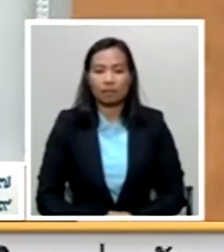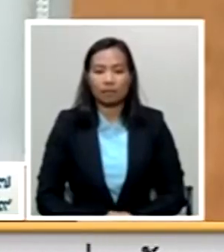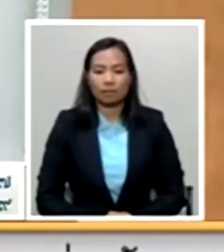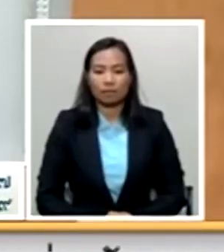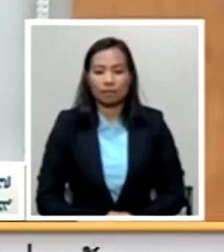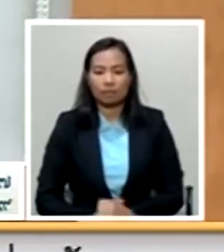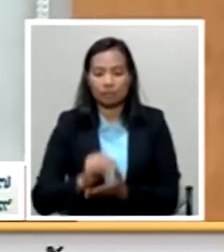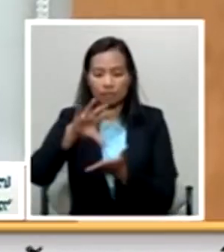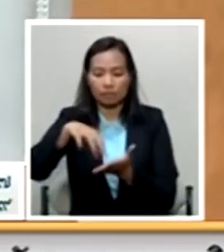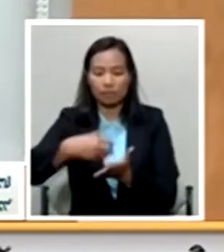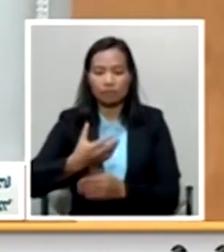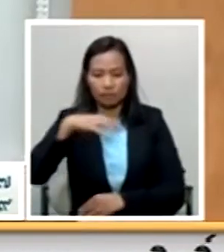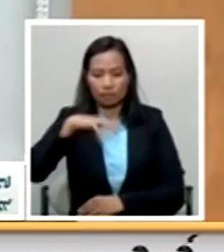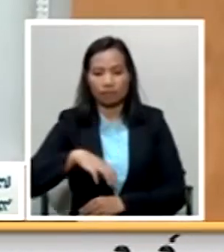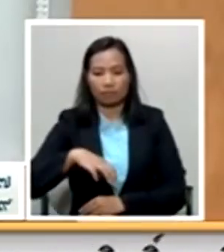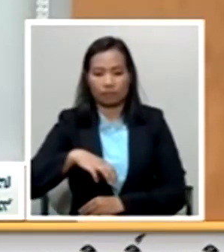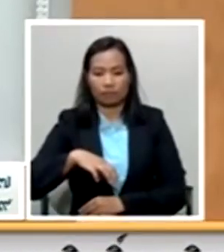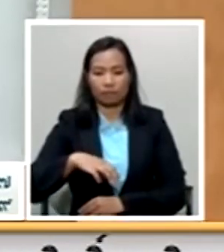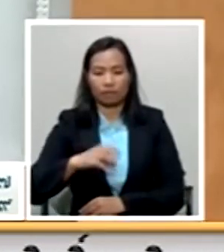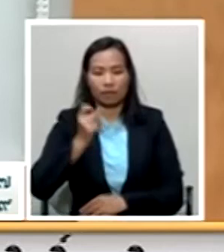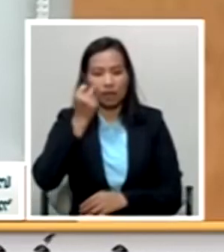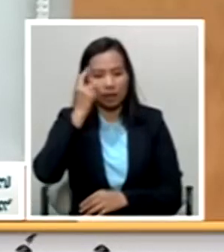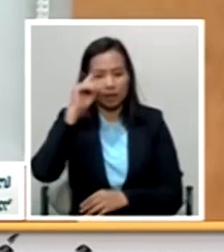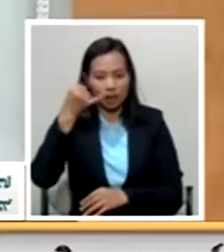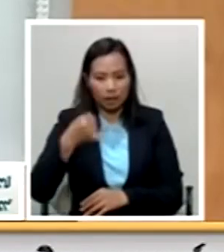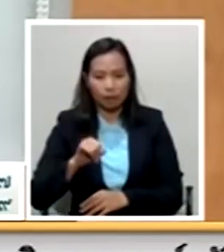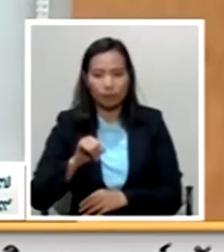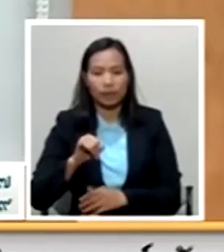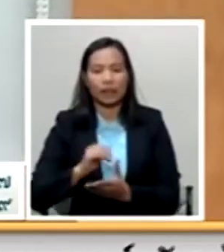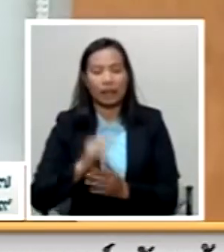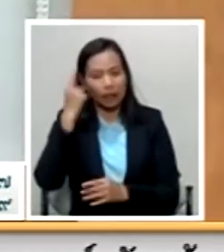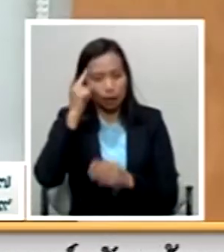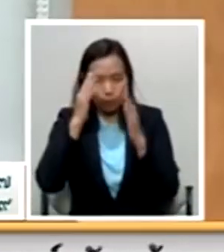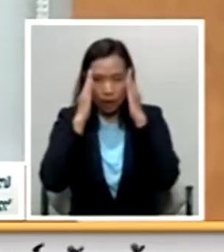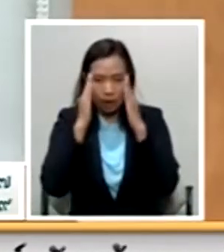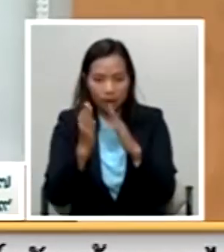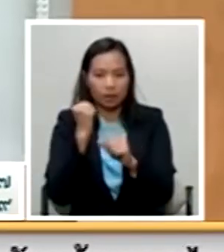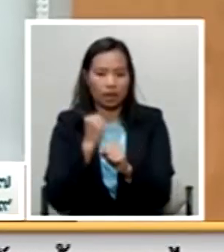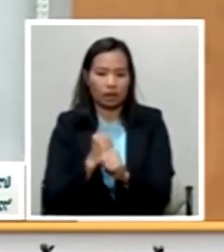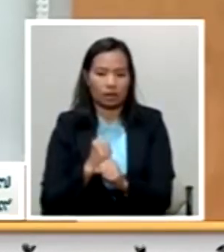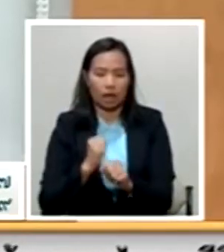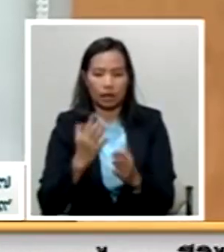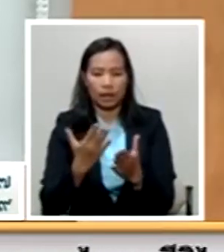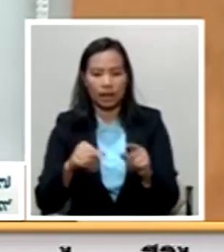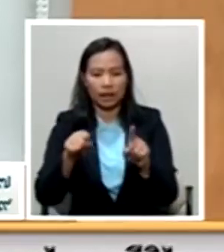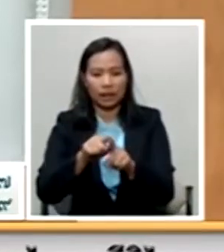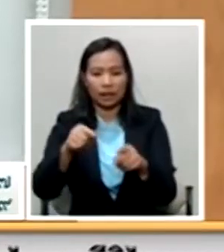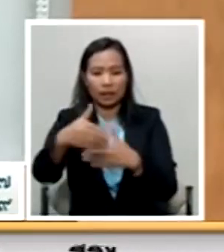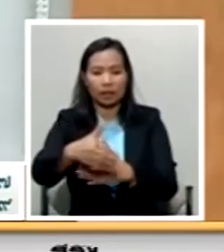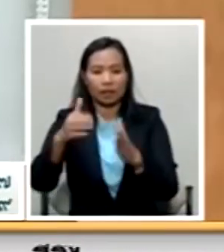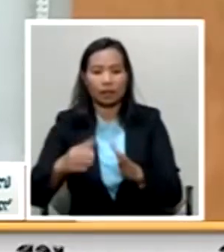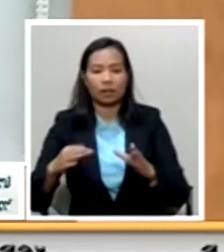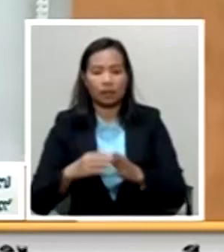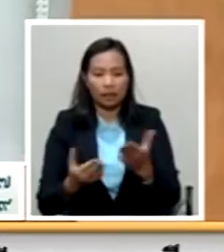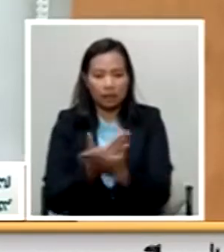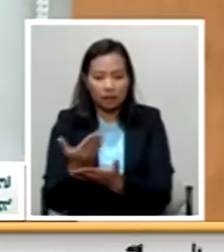สถานที่นี้อาจจะเข้าใจผิดนะครับผมเชื่อไม่ได้เจตนาอาจจะเข้าใจผิดว่าเหมือนกับห้องสัมมนา